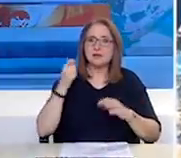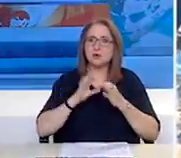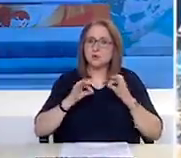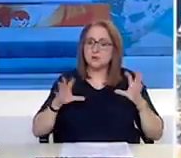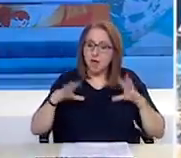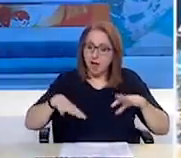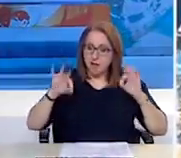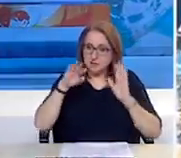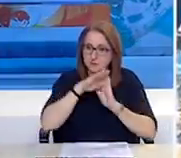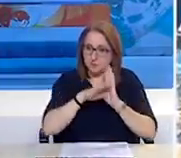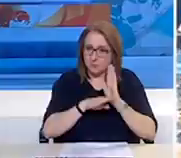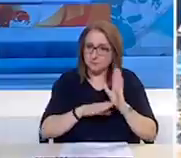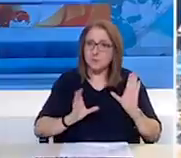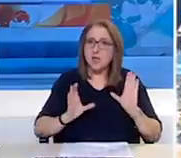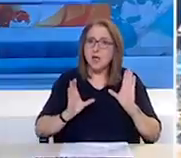Υγείας για τη δημιουργία